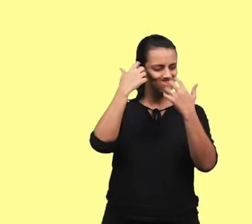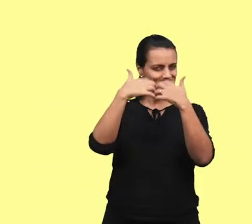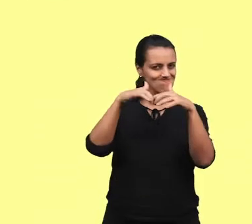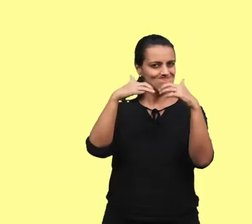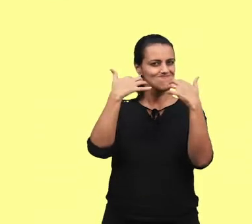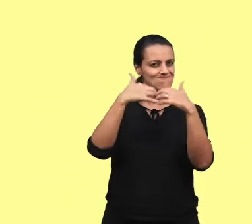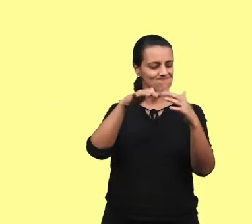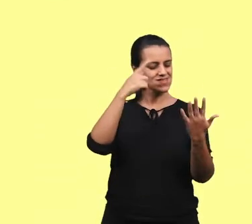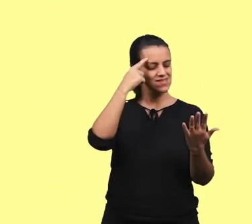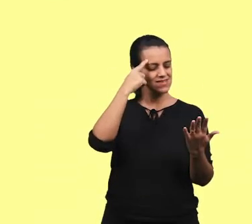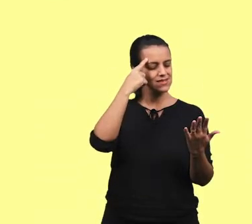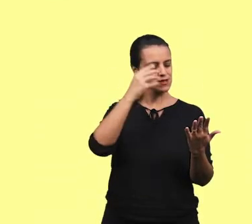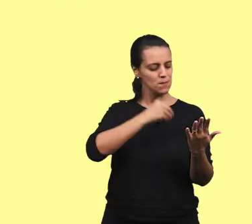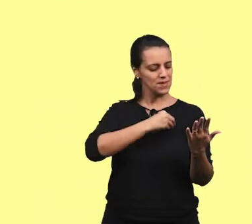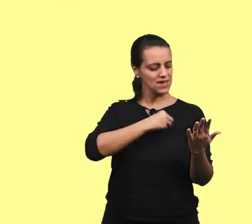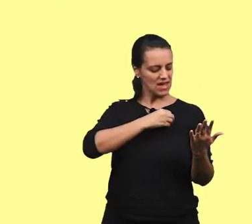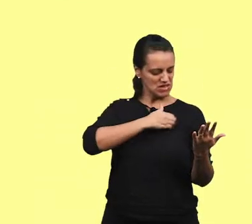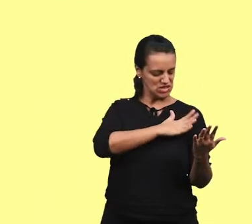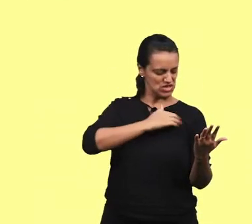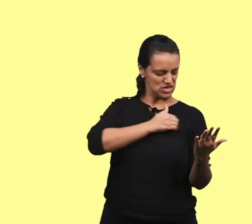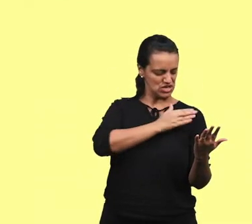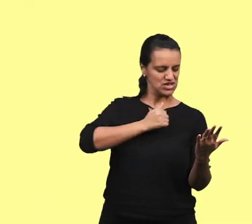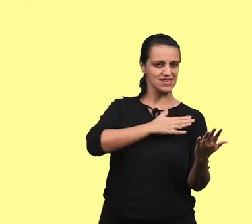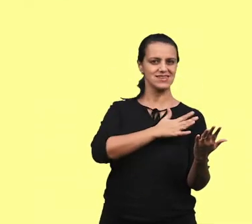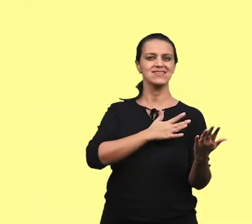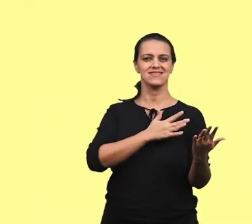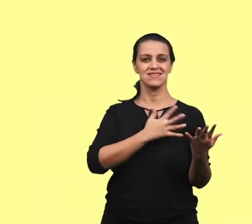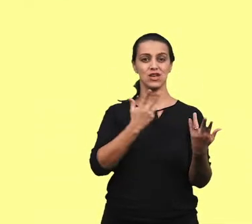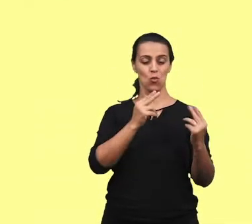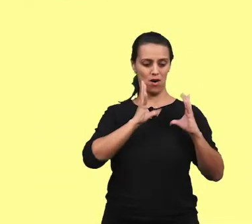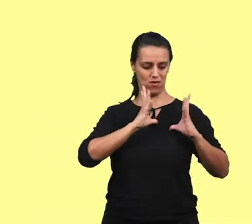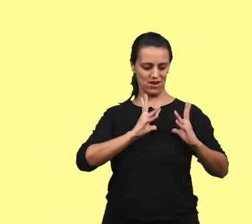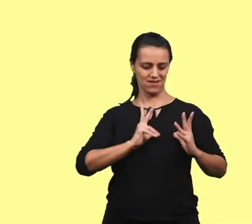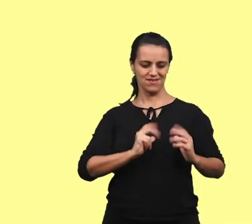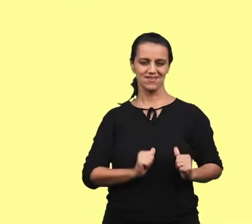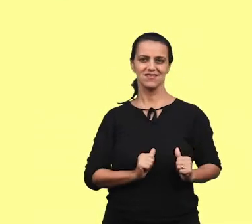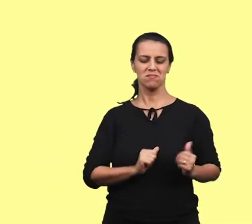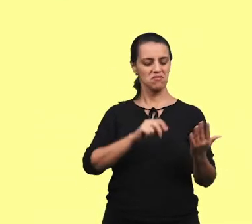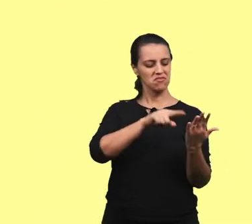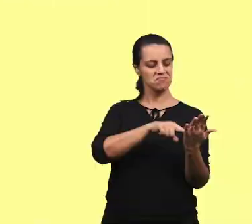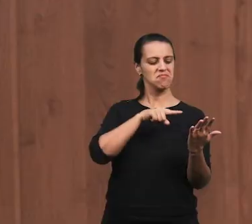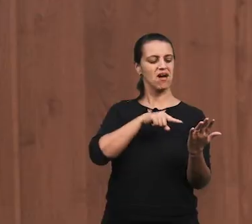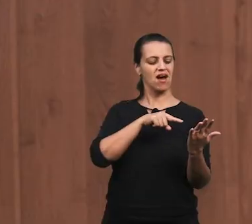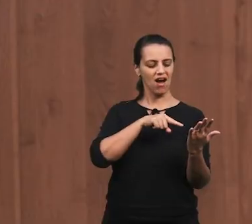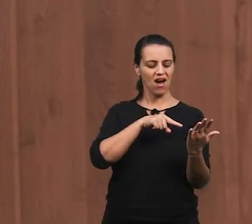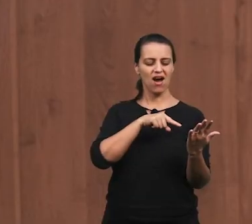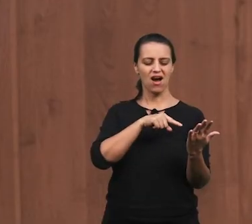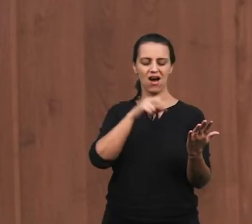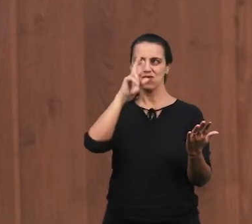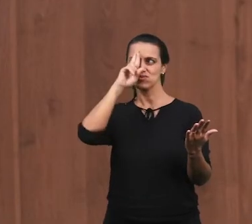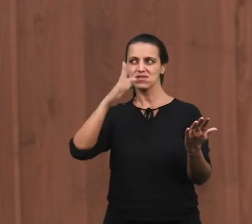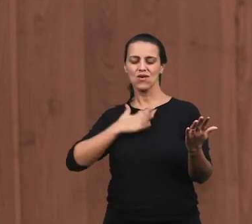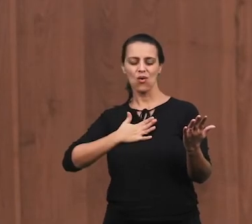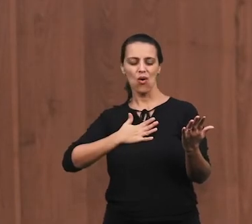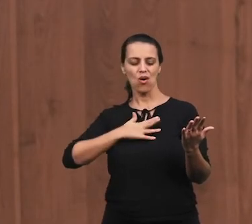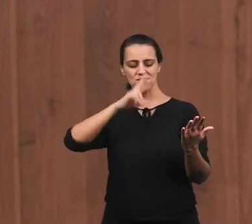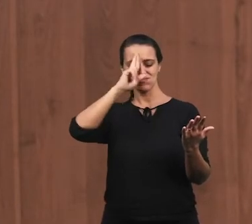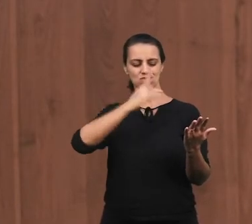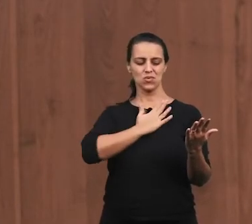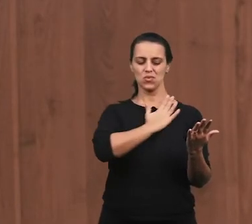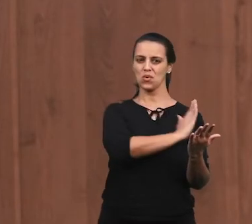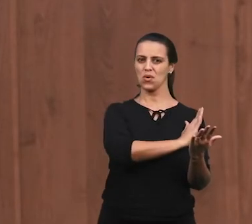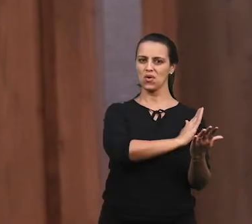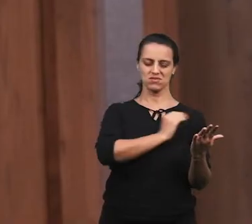была настолько чистой, что она была похожа на зеркало. И это говорит нам